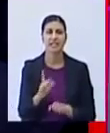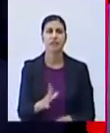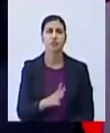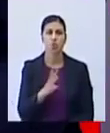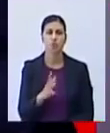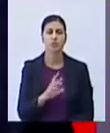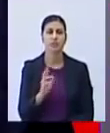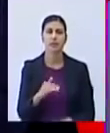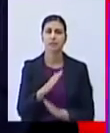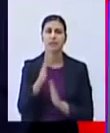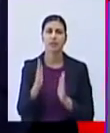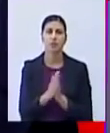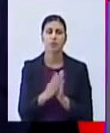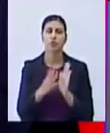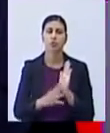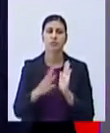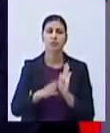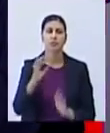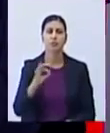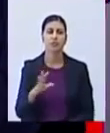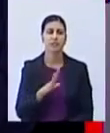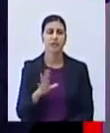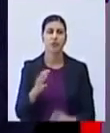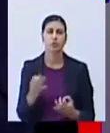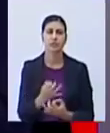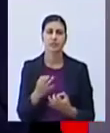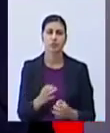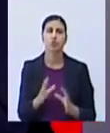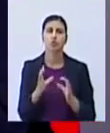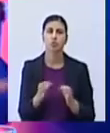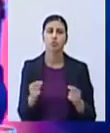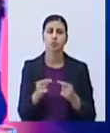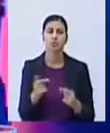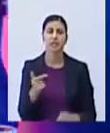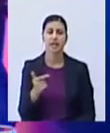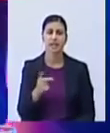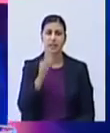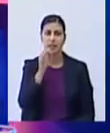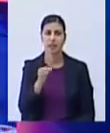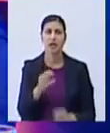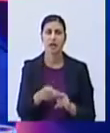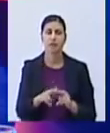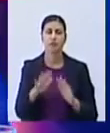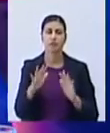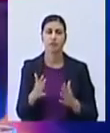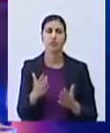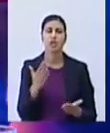კონდეს და თლიანობაში 99% არ კონდეს არაფერი. ზუსტი გარანტიების დადება ამ შემთხვევაში